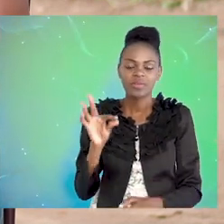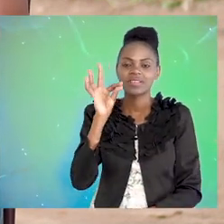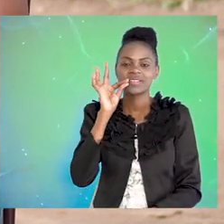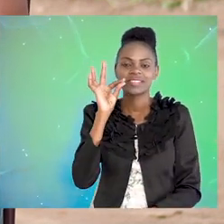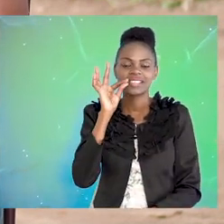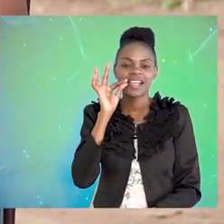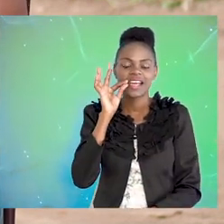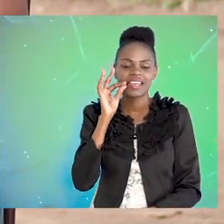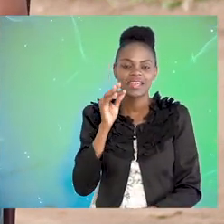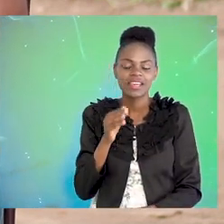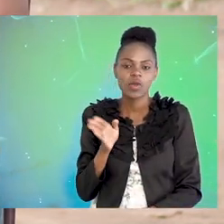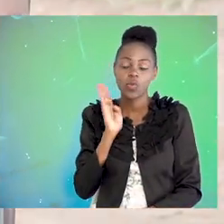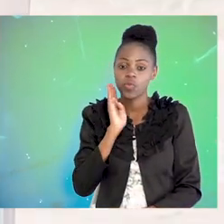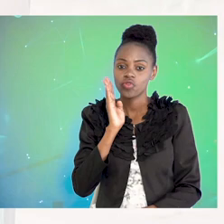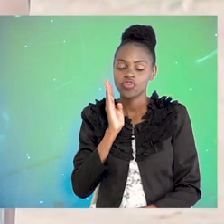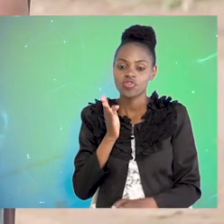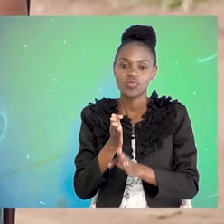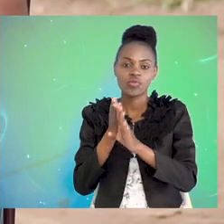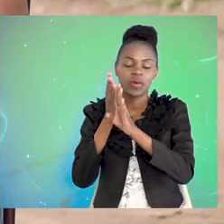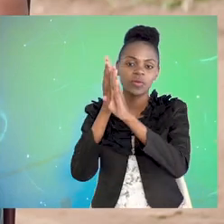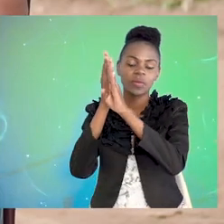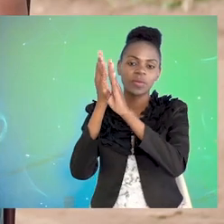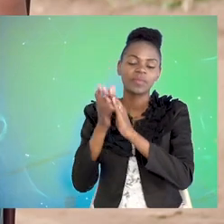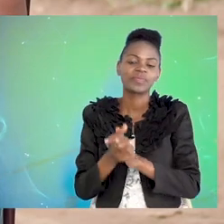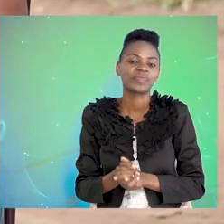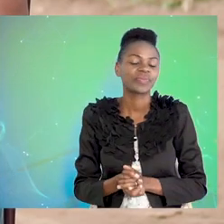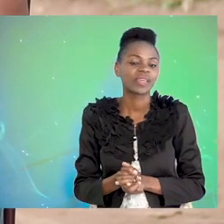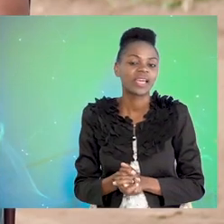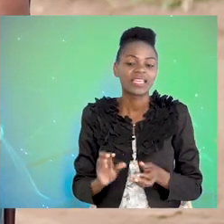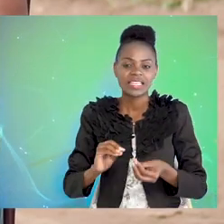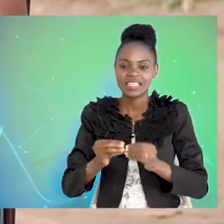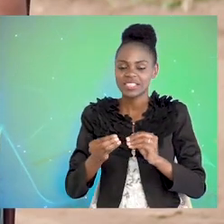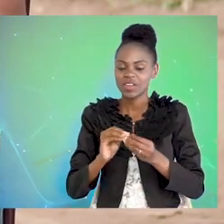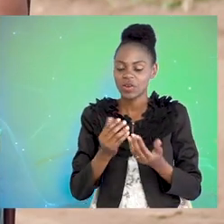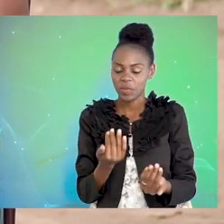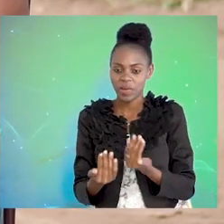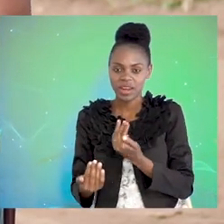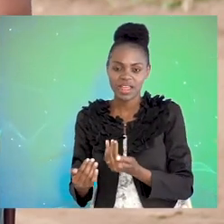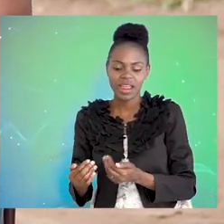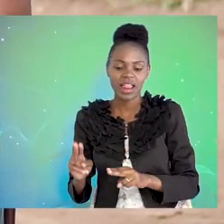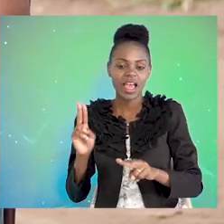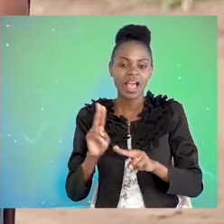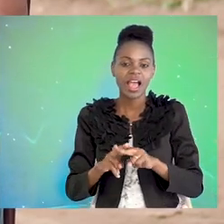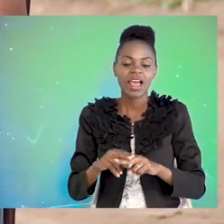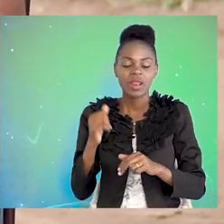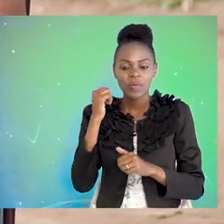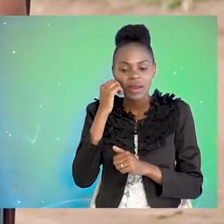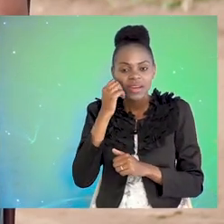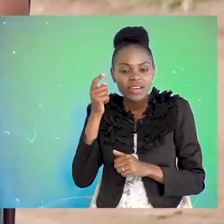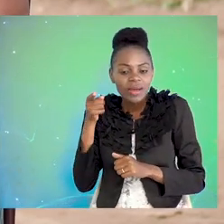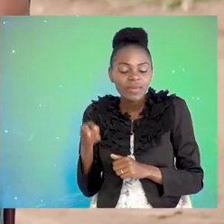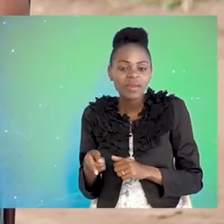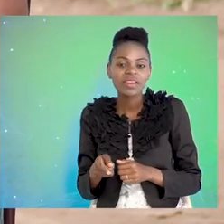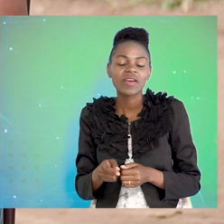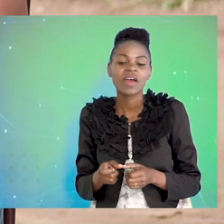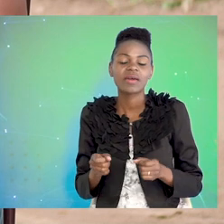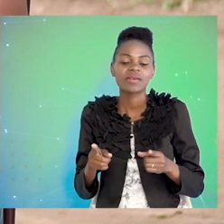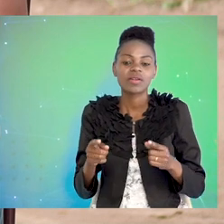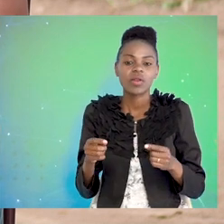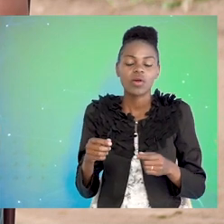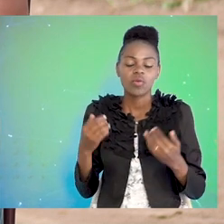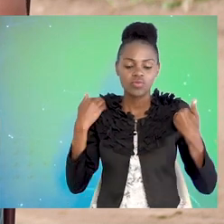kundira ndenyulaizi. Chimene chinachitika kuti mpaka na mwanayo afike kumpeza ni typhoid fever anapezeka zoti